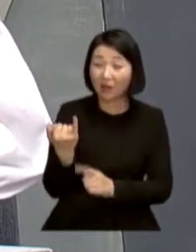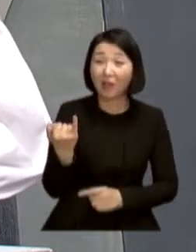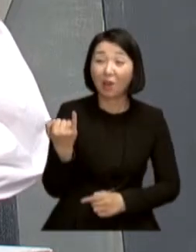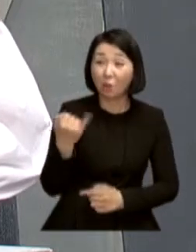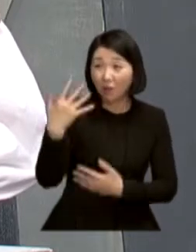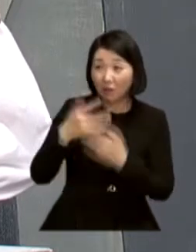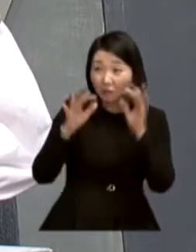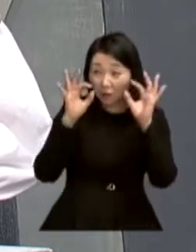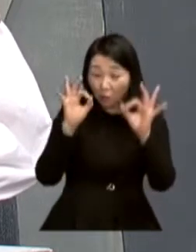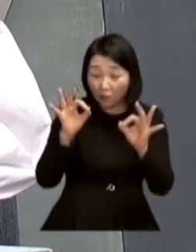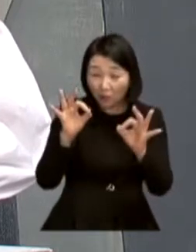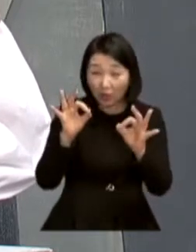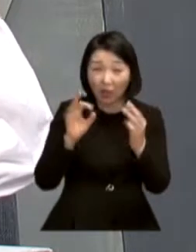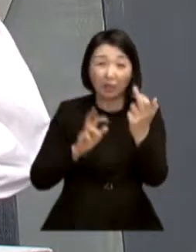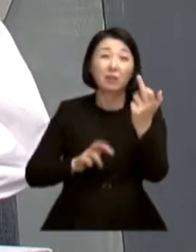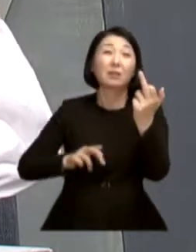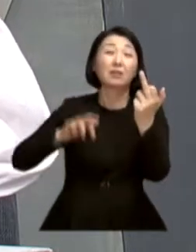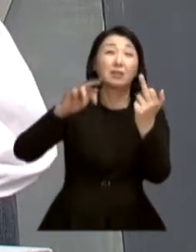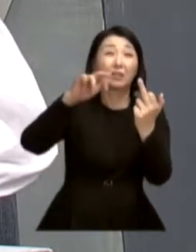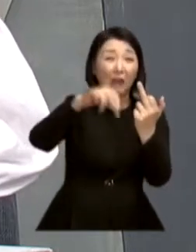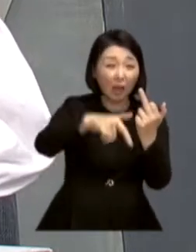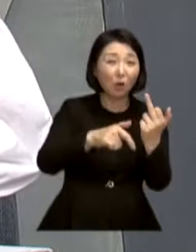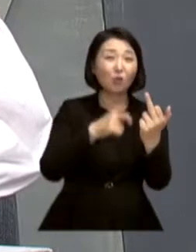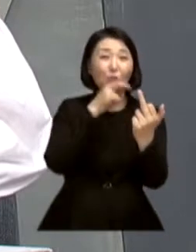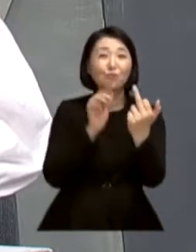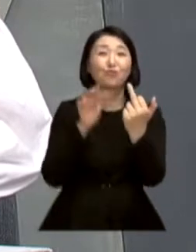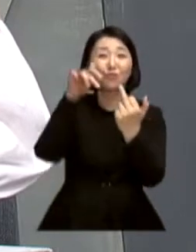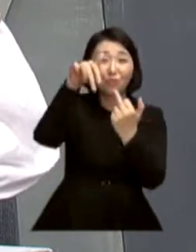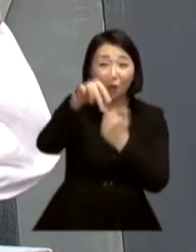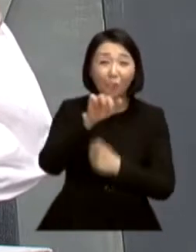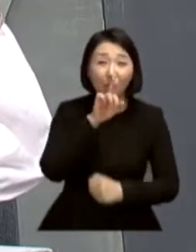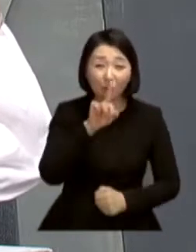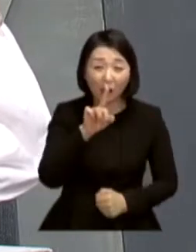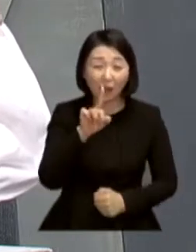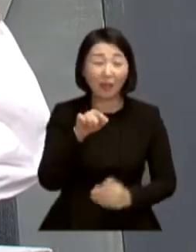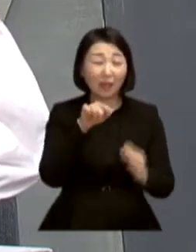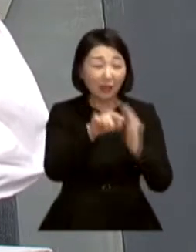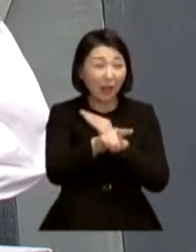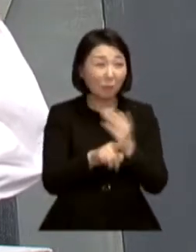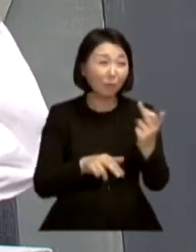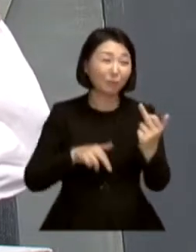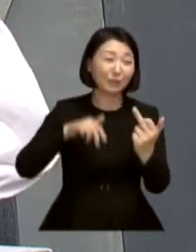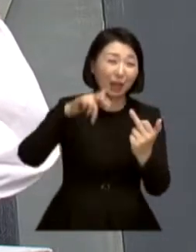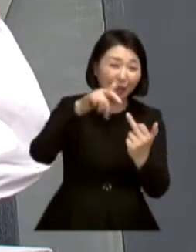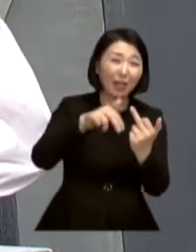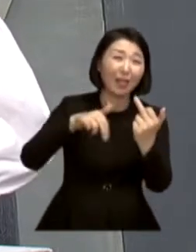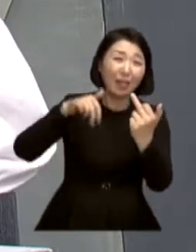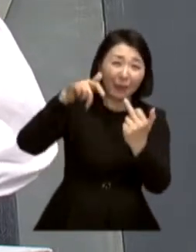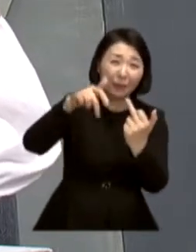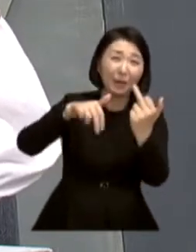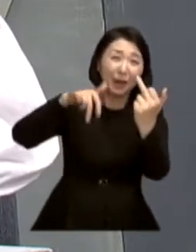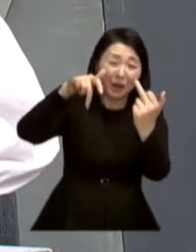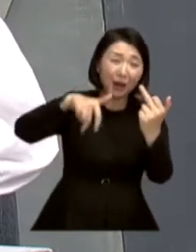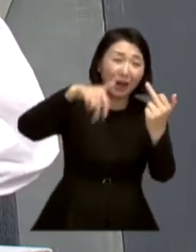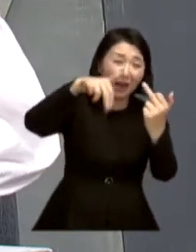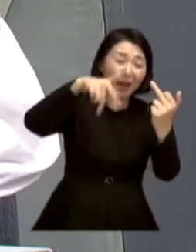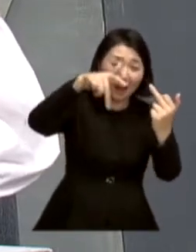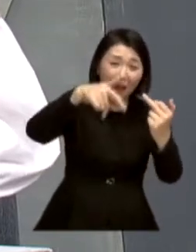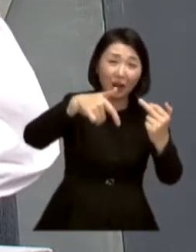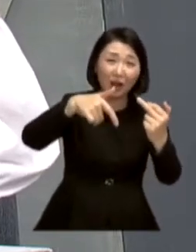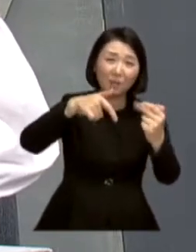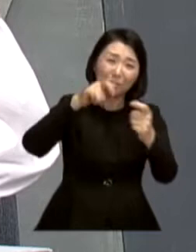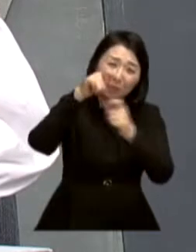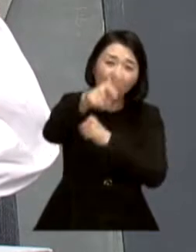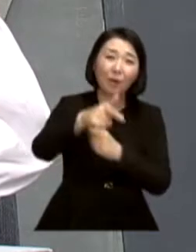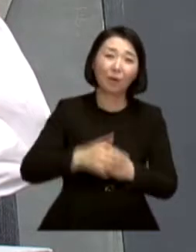산을 넘고 물 건너 정말 저희가 그냥 이렇게 표현하는 대로 가시는 데가 다 산을 넘고 물 건너 정말 멀리